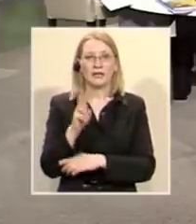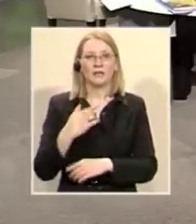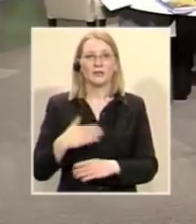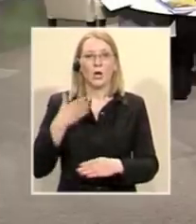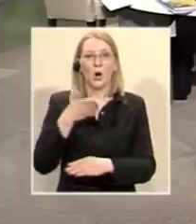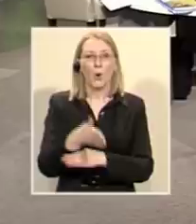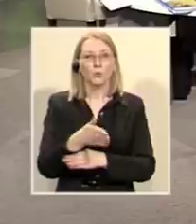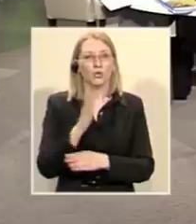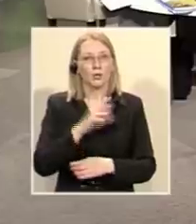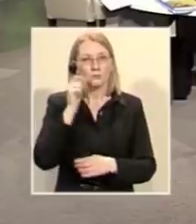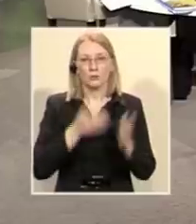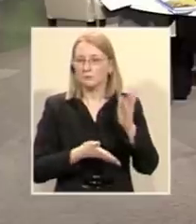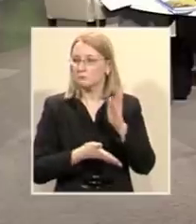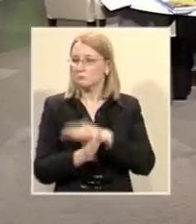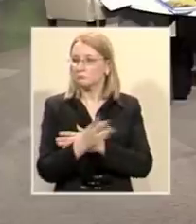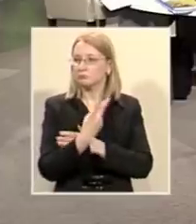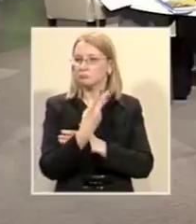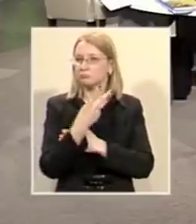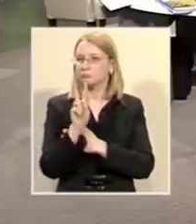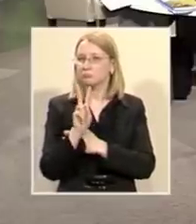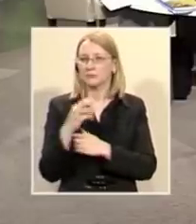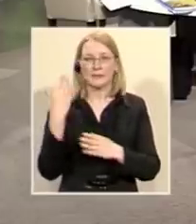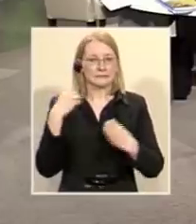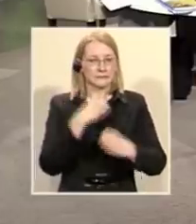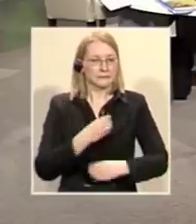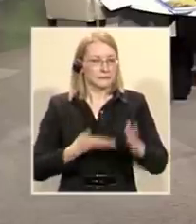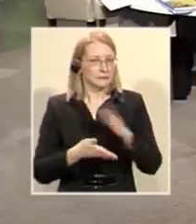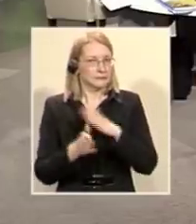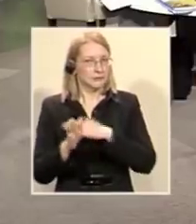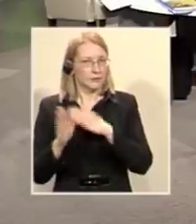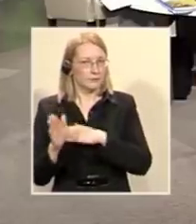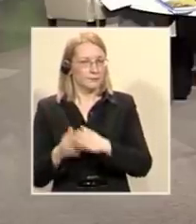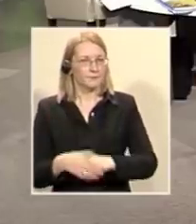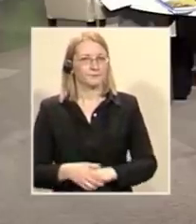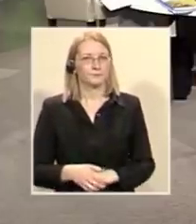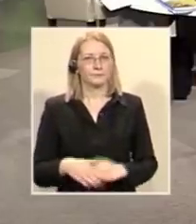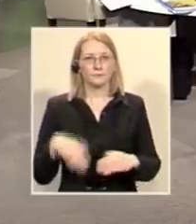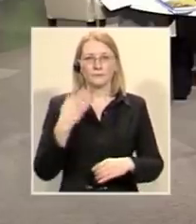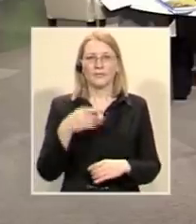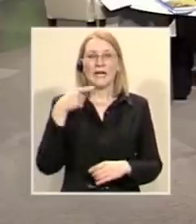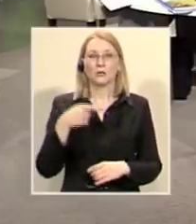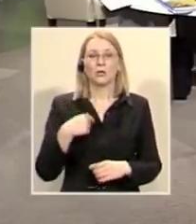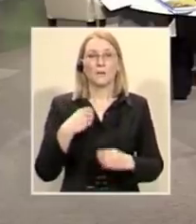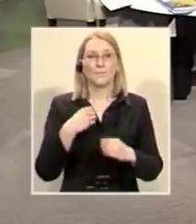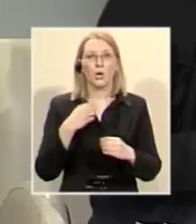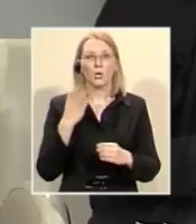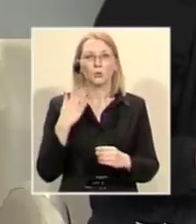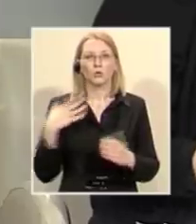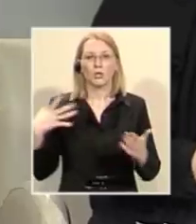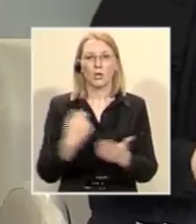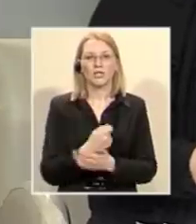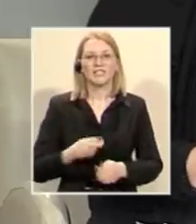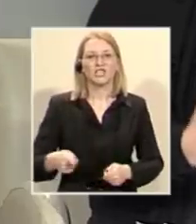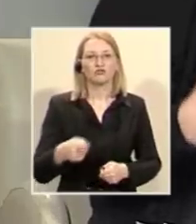on je samo okrenuo se i otišao gospodin, jer mi je bilo jako neugodno. Nakon toga moj učenik koristi štap